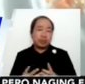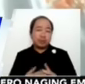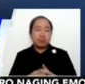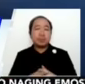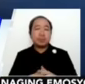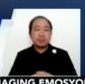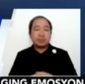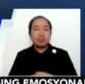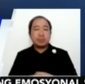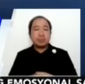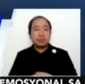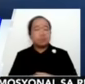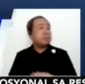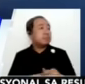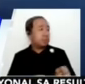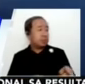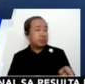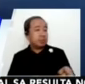And you intend so